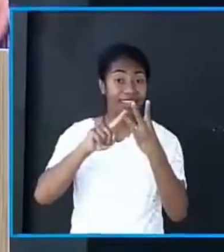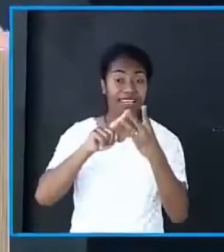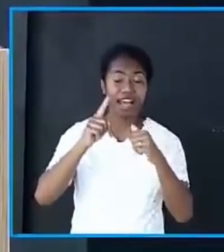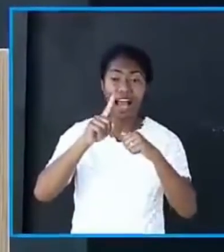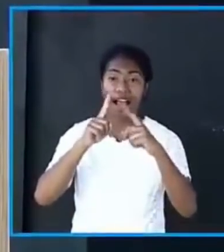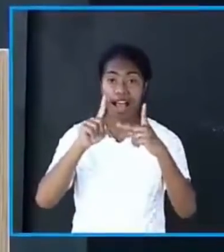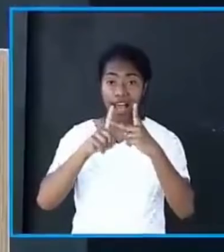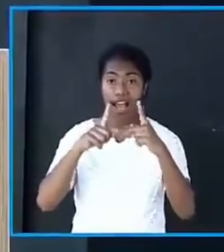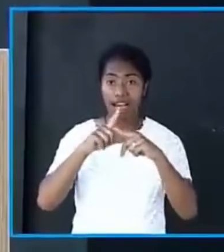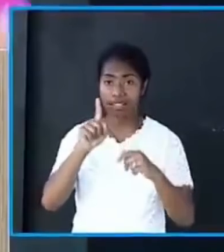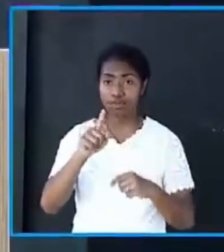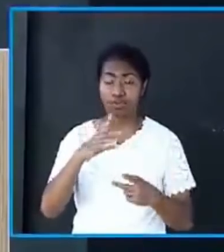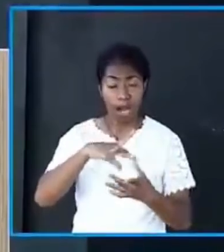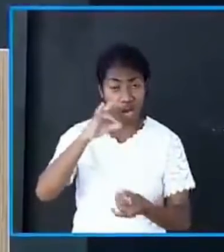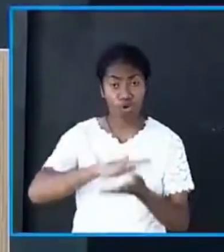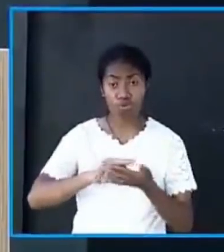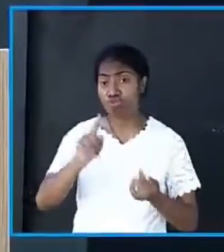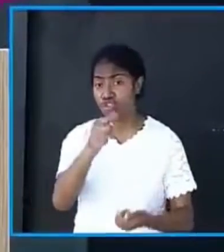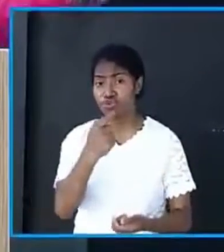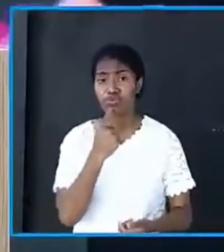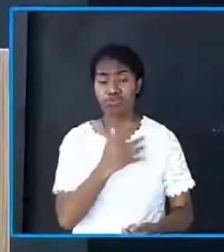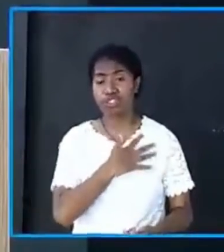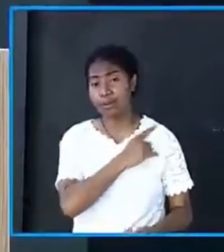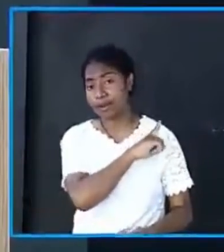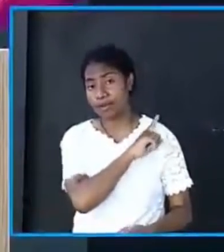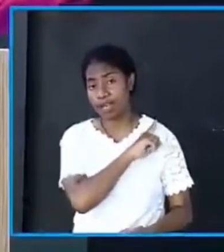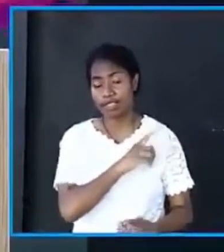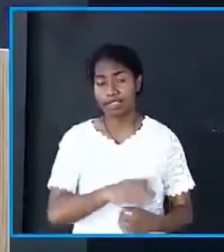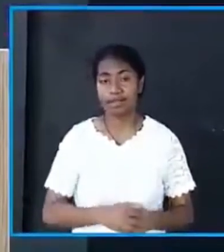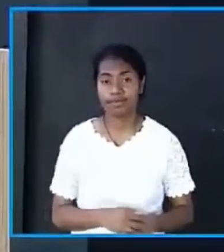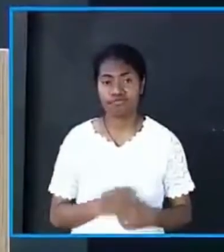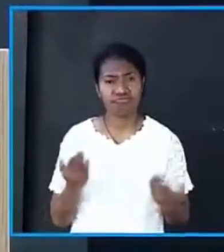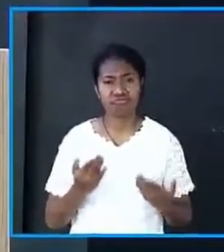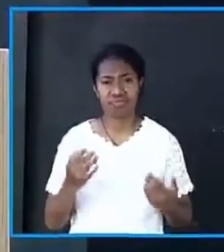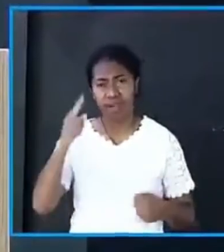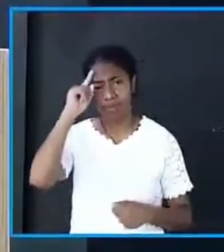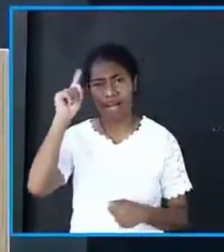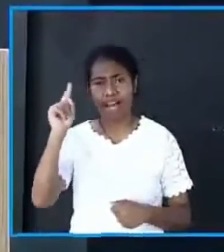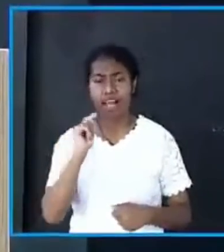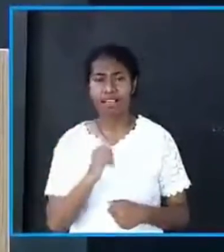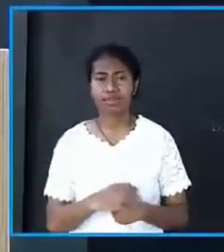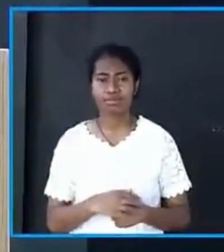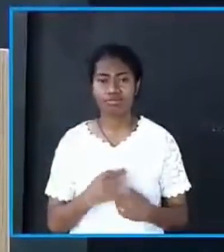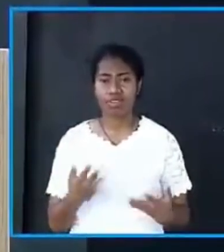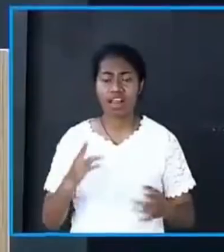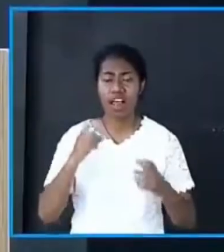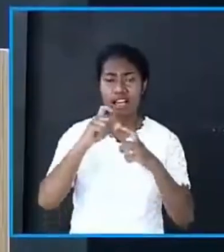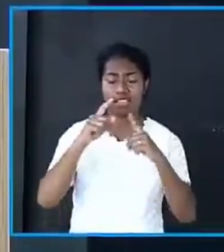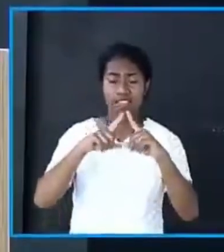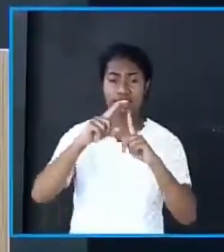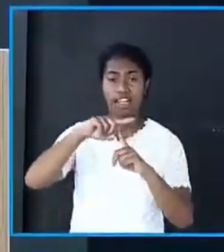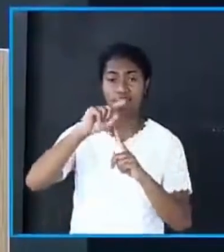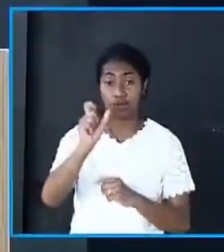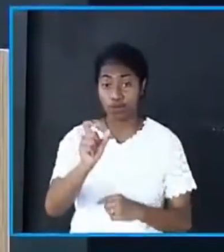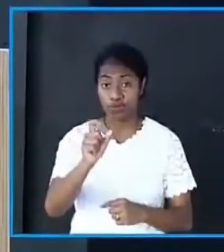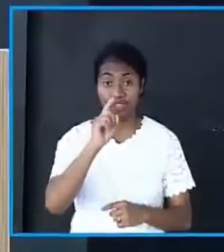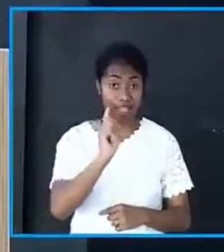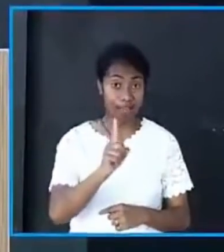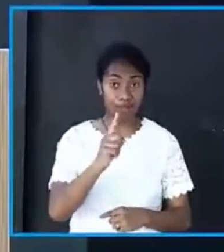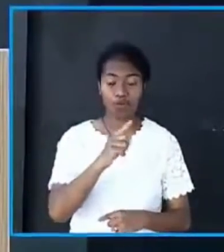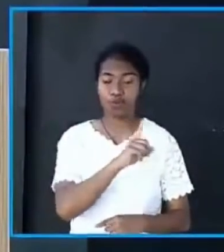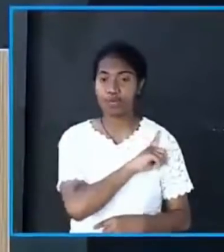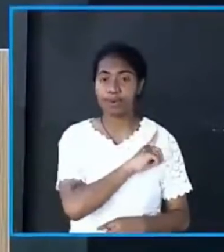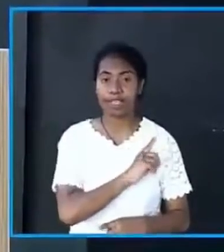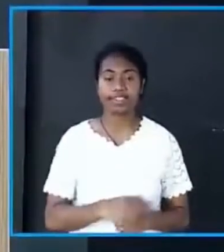adalah pribadi karena itulah maka Allah itu adalah suatu pribadi karena dia adalah